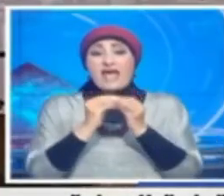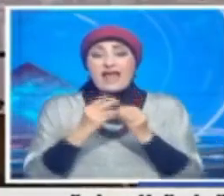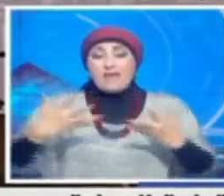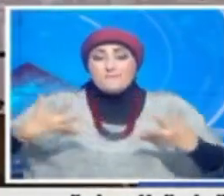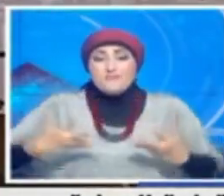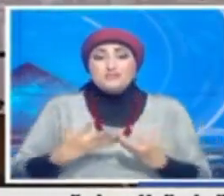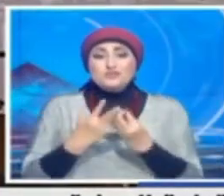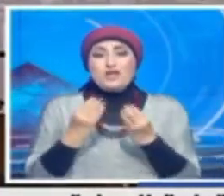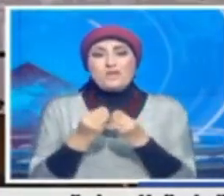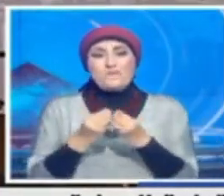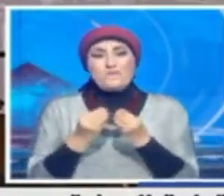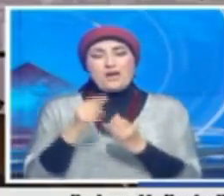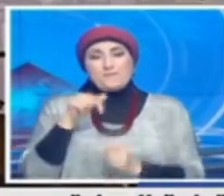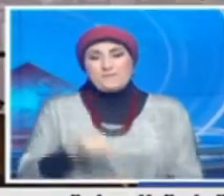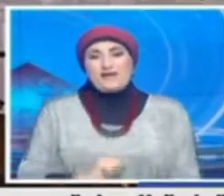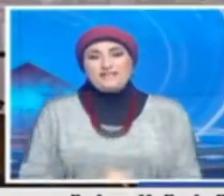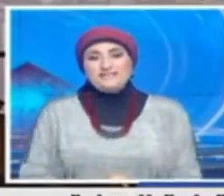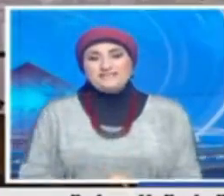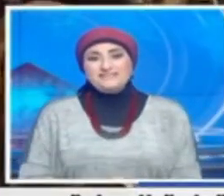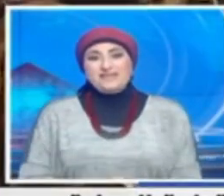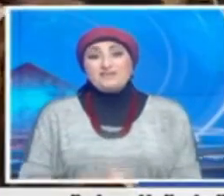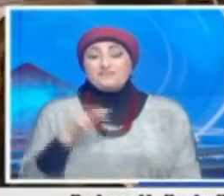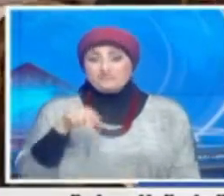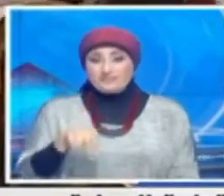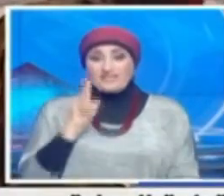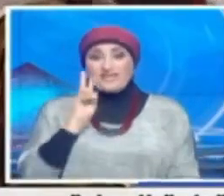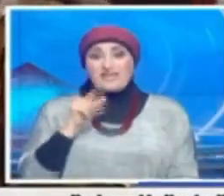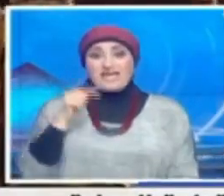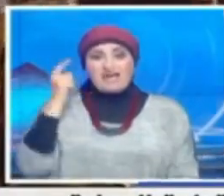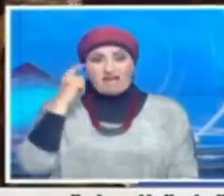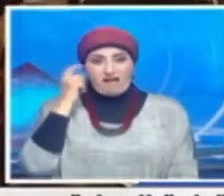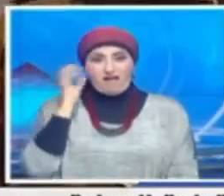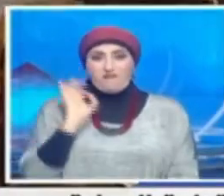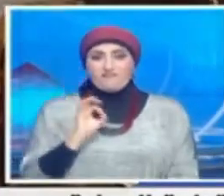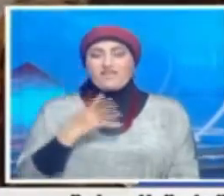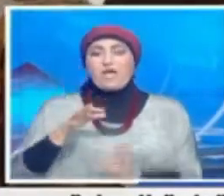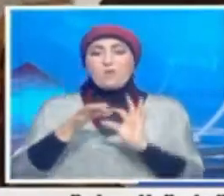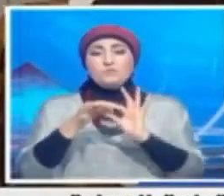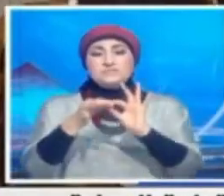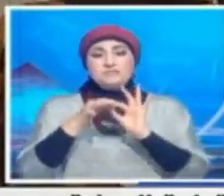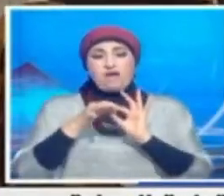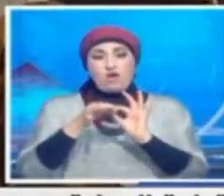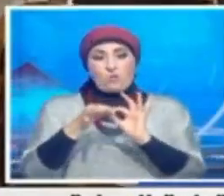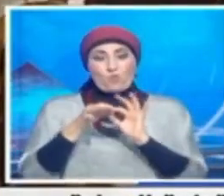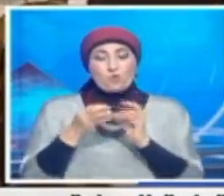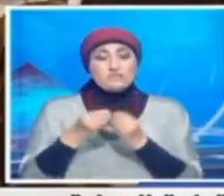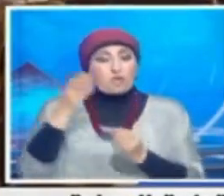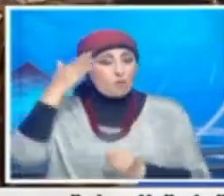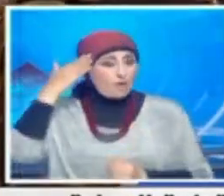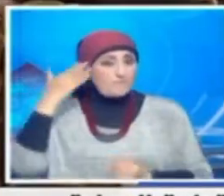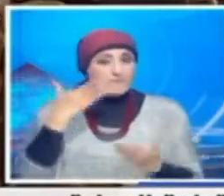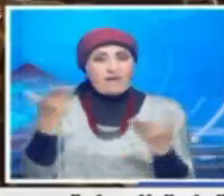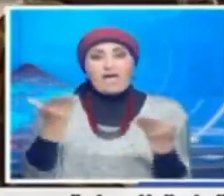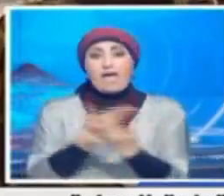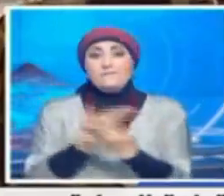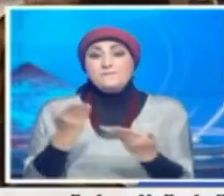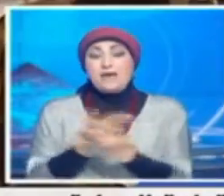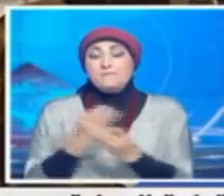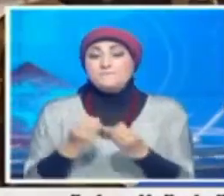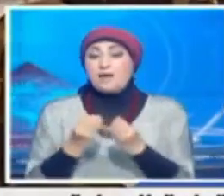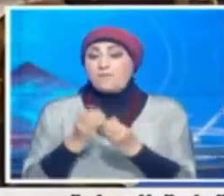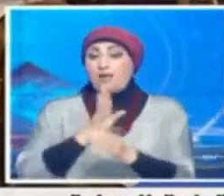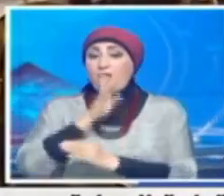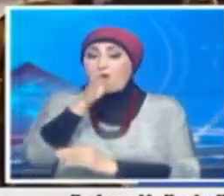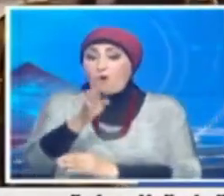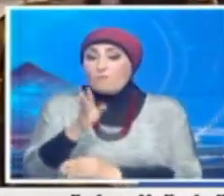بعض التقاليد والعادات. احنا قادرين ان احنا كلنا نتواصل مع بعض ونتبادل الخبرات، بنعمل زيارات